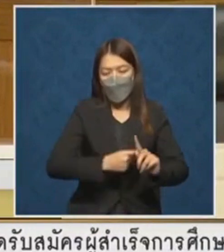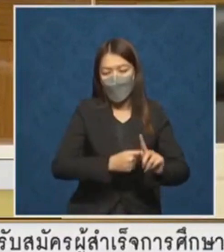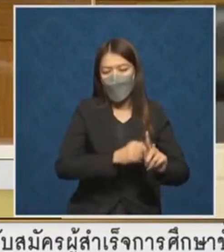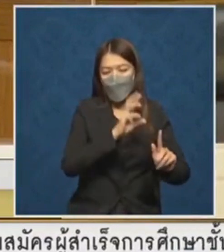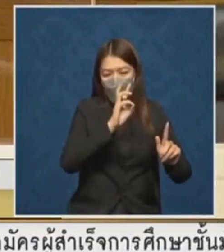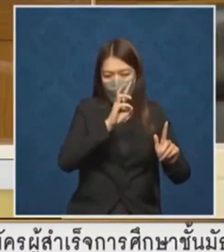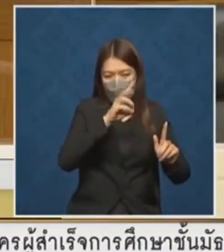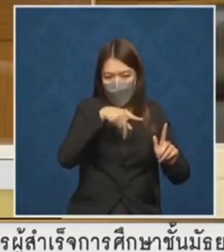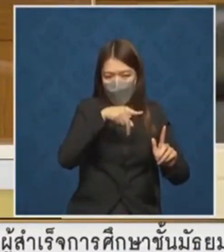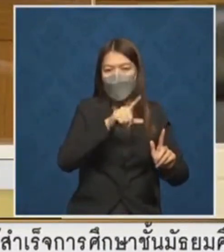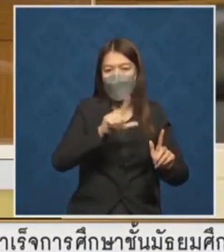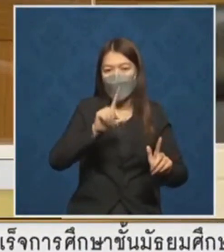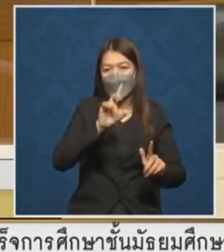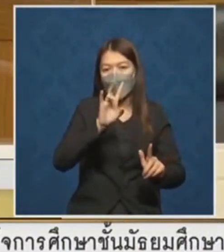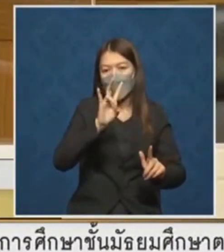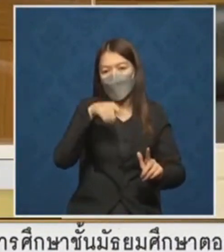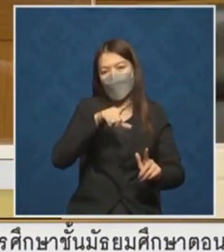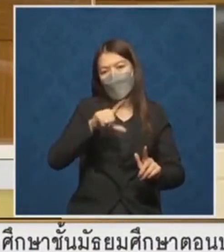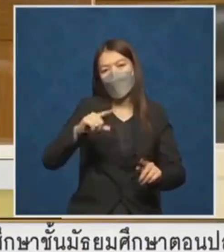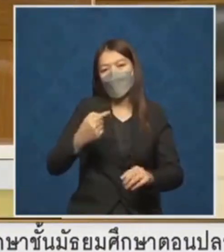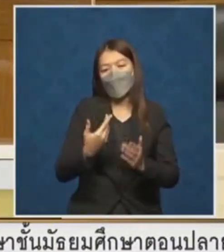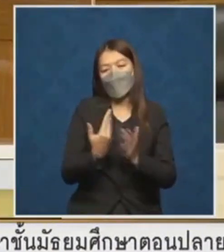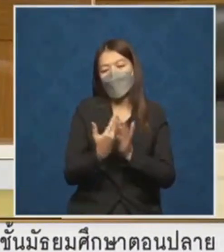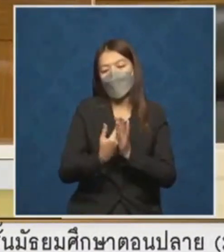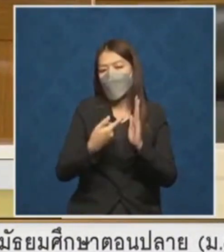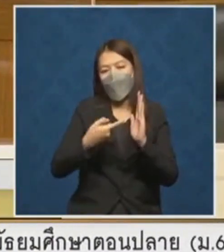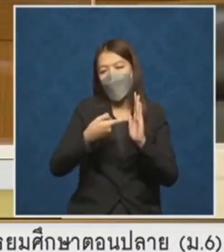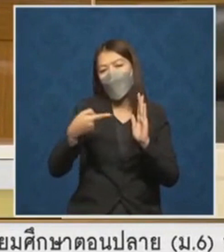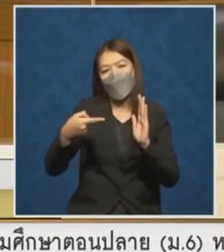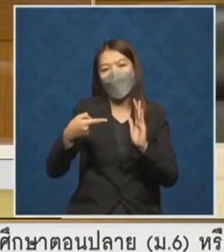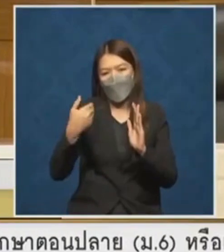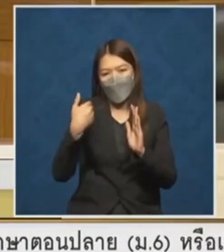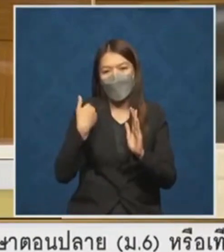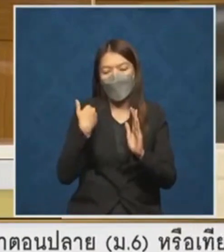จากการตรวจสอบพบวาหลายรัฐบักมราคาสลกษณะแมเช่นเดยวกั